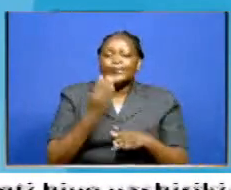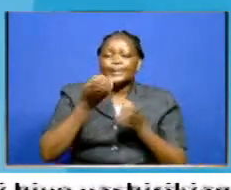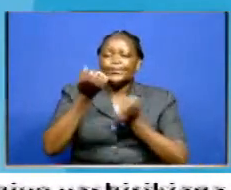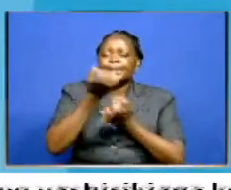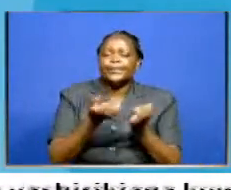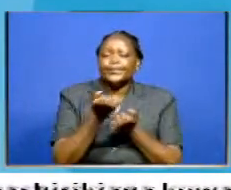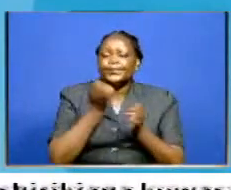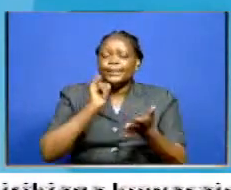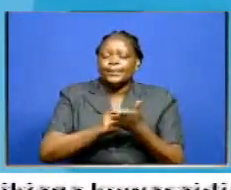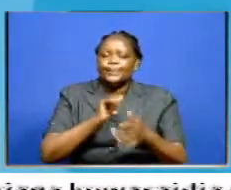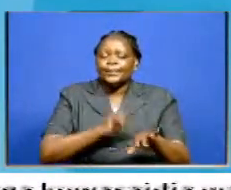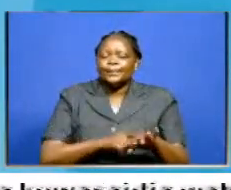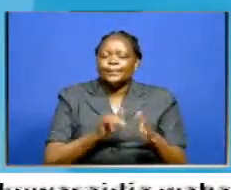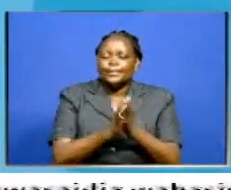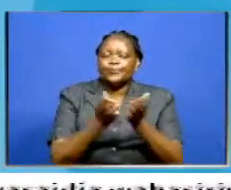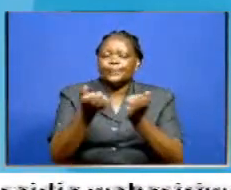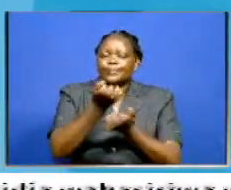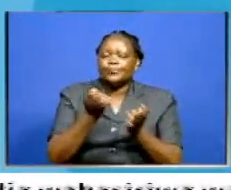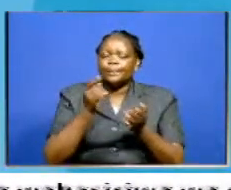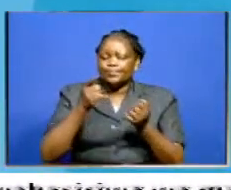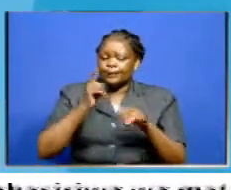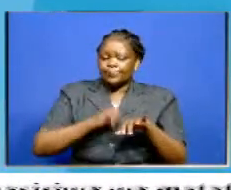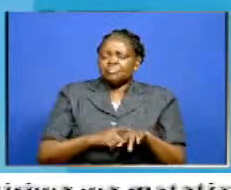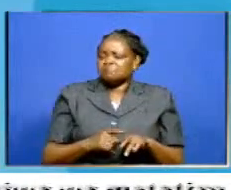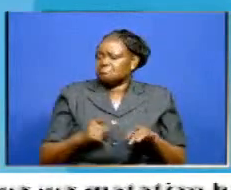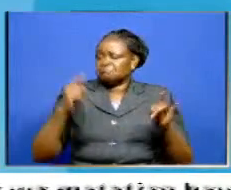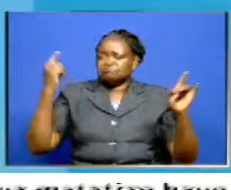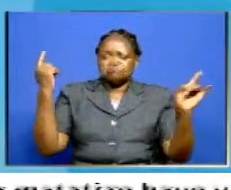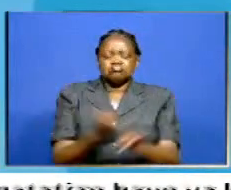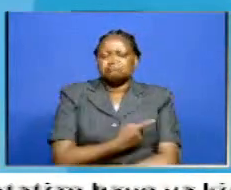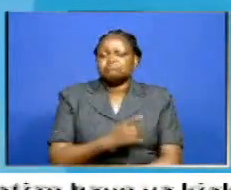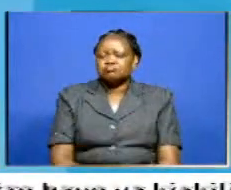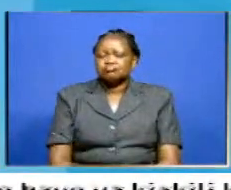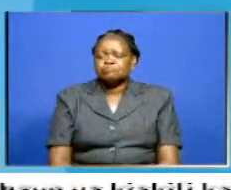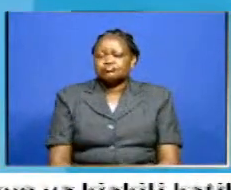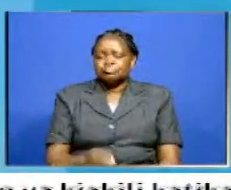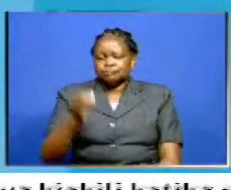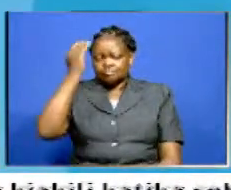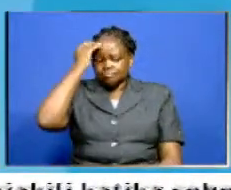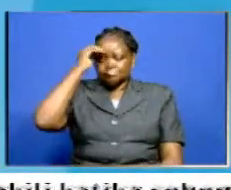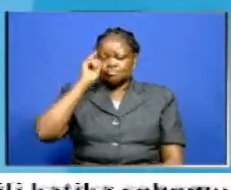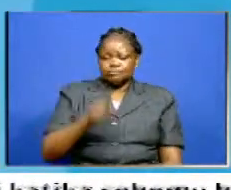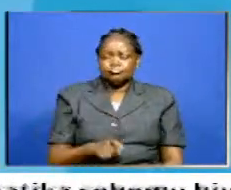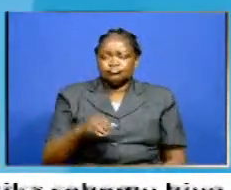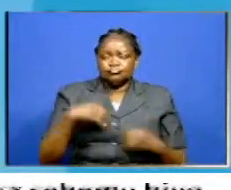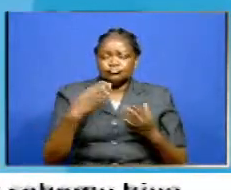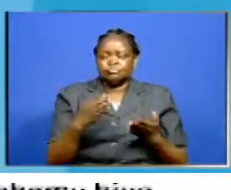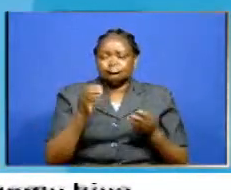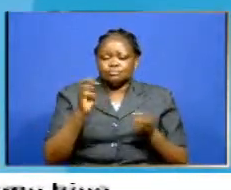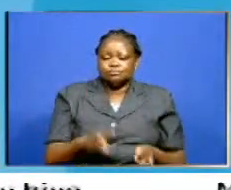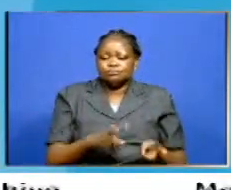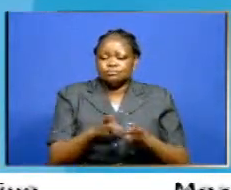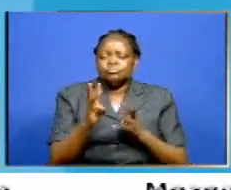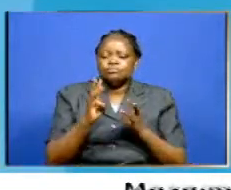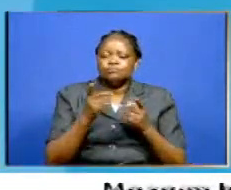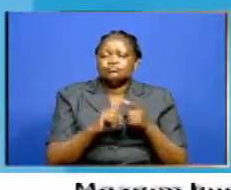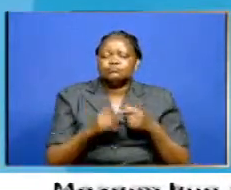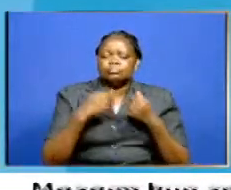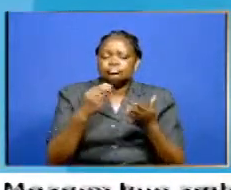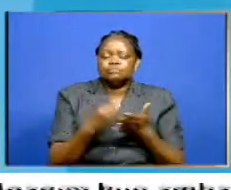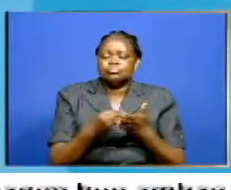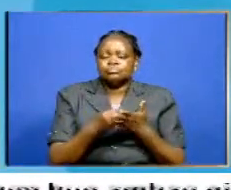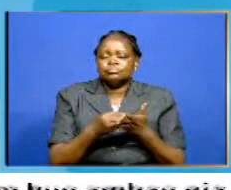wa wakati huo na uchumi wa wakati huu haziambatani. Wanafunzi wanafaa wapatiwe kama ni zile hela, ziwe hela